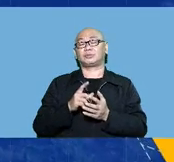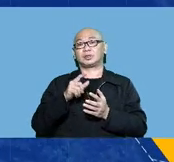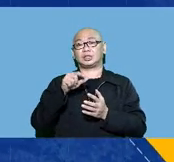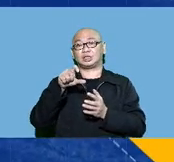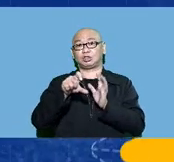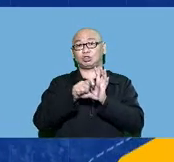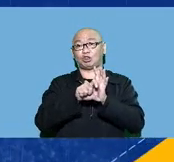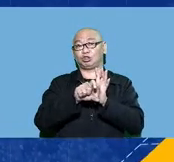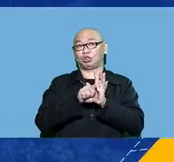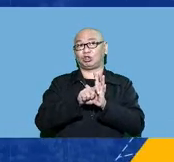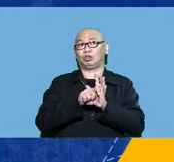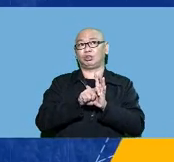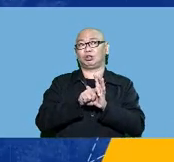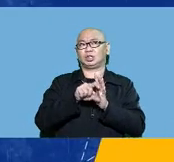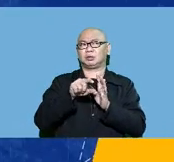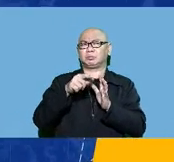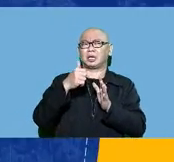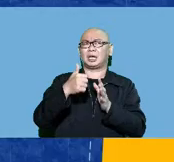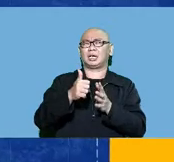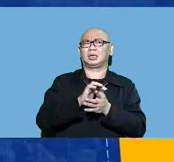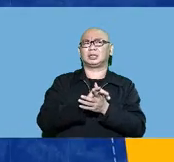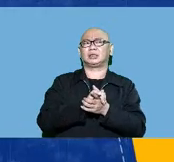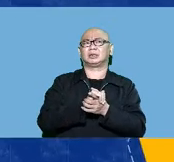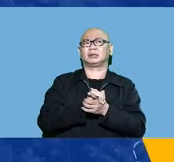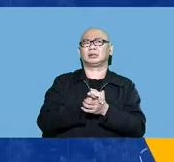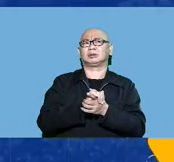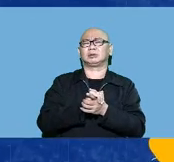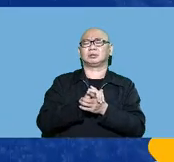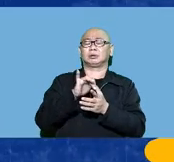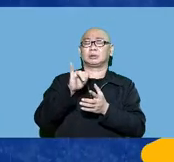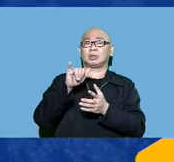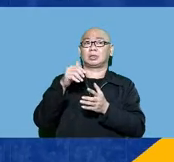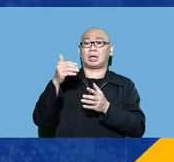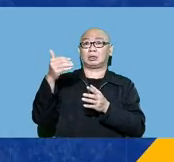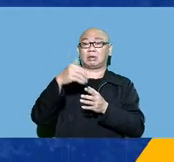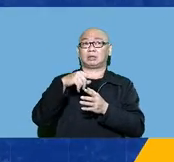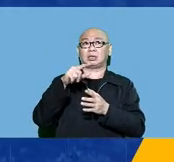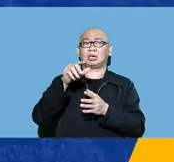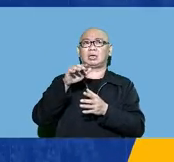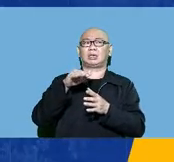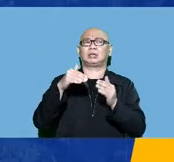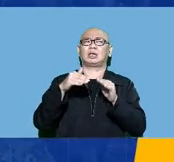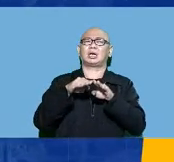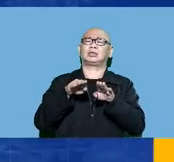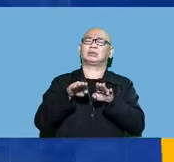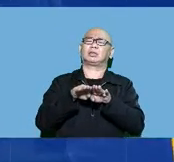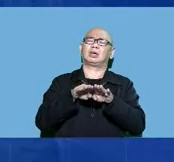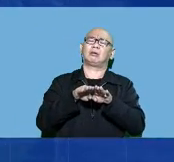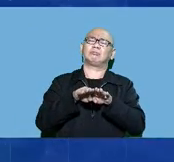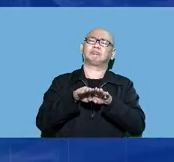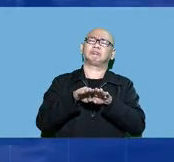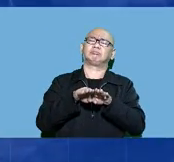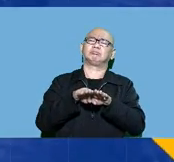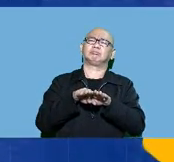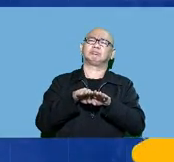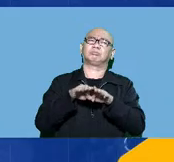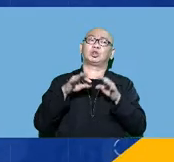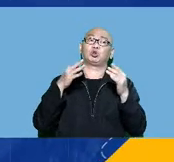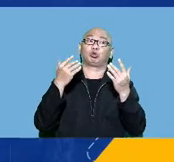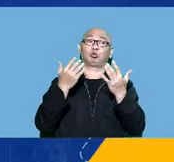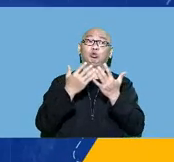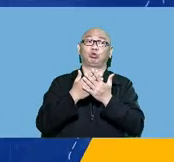contoh, ini menarik, dan yang datang ke sana rata-rata adalah penduduk